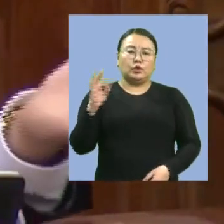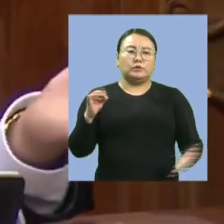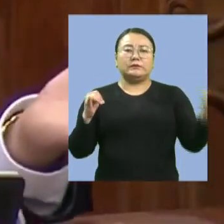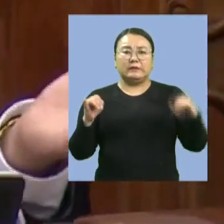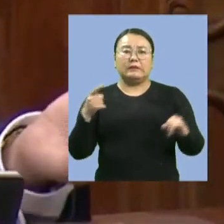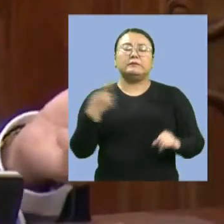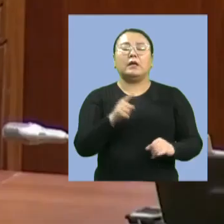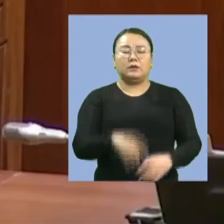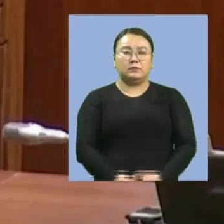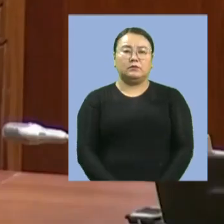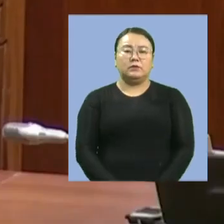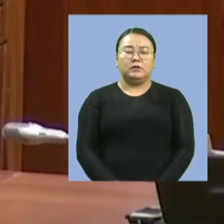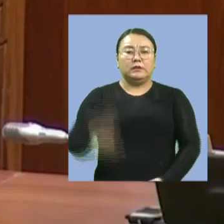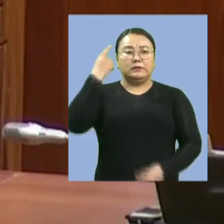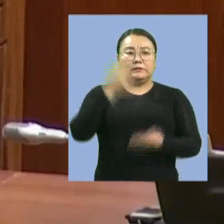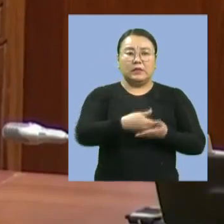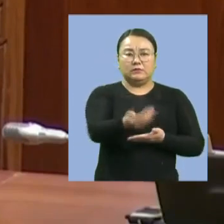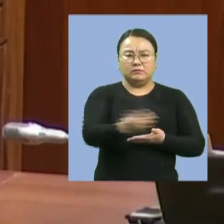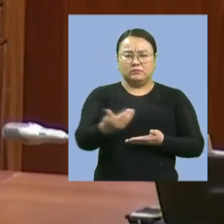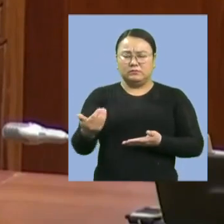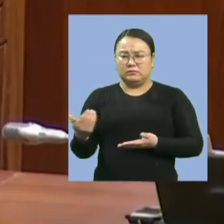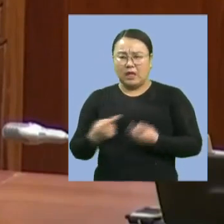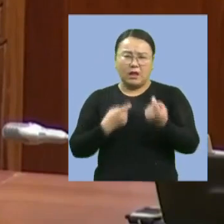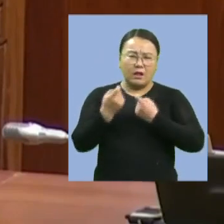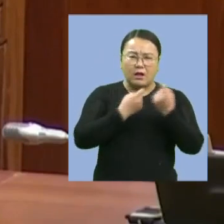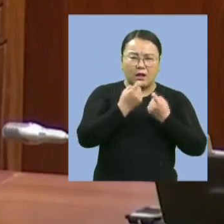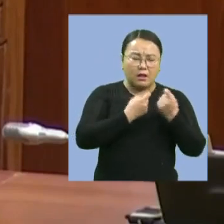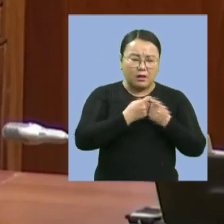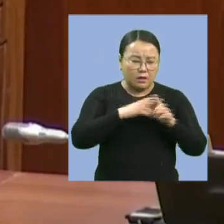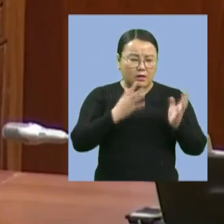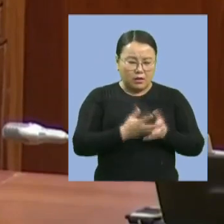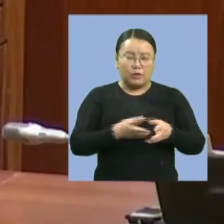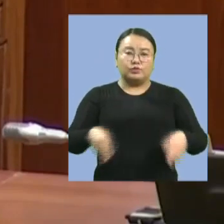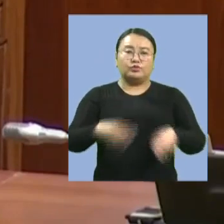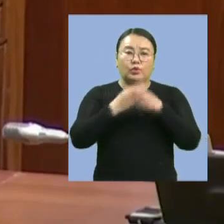40-60 руугаа орчих вэ? Сорондхоор явсан санал, бусад газруудаас ирсэн саналыг харьцахад